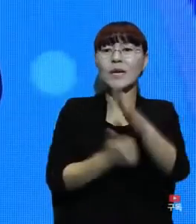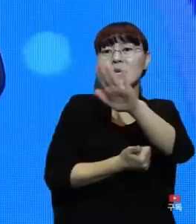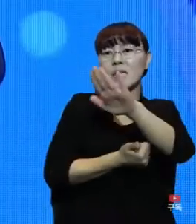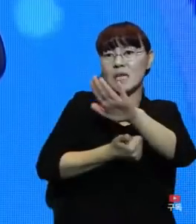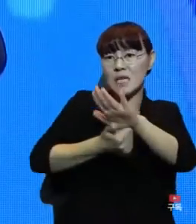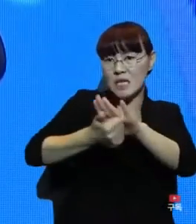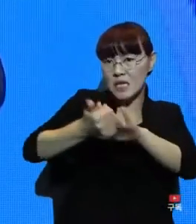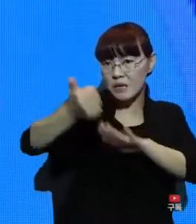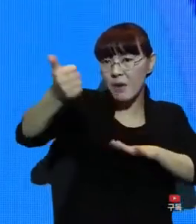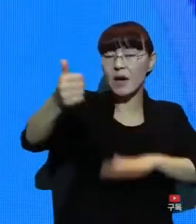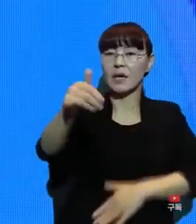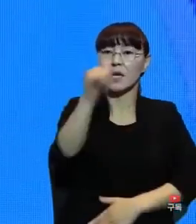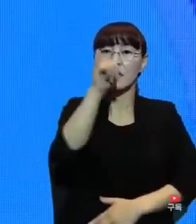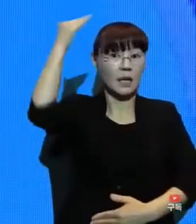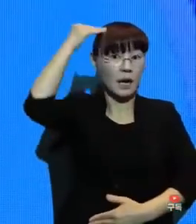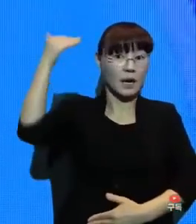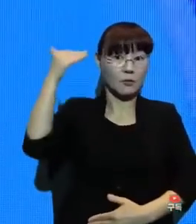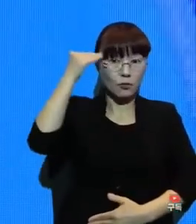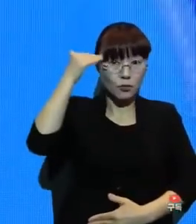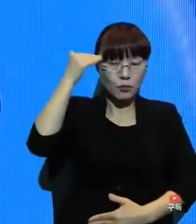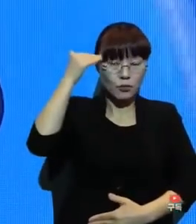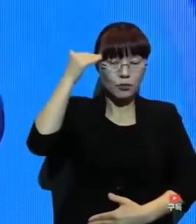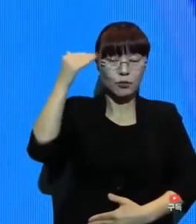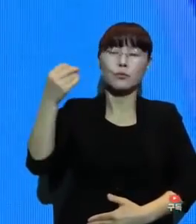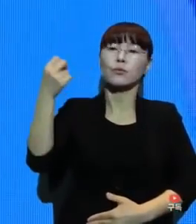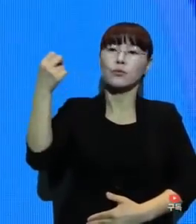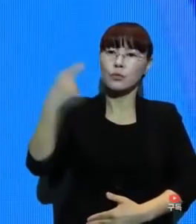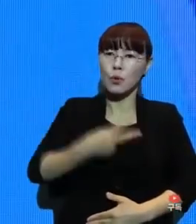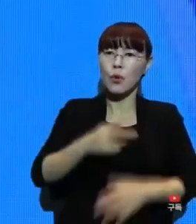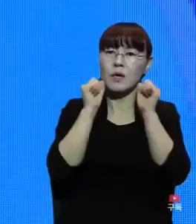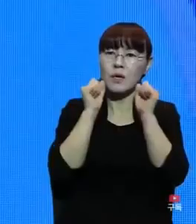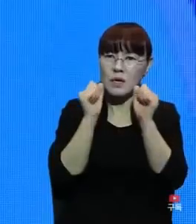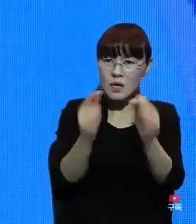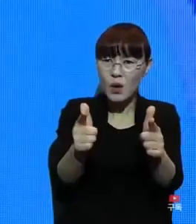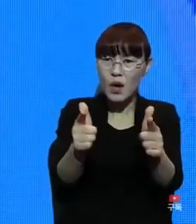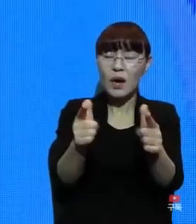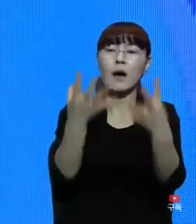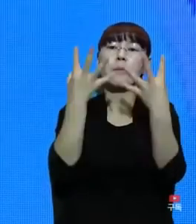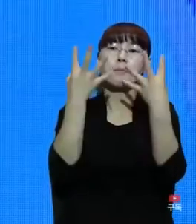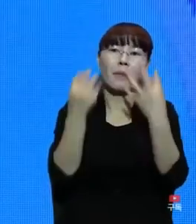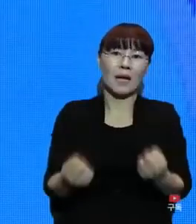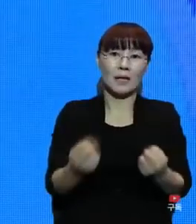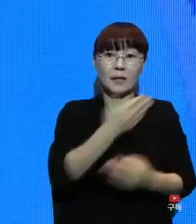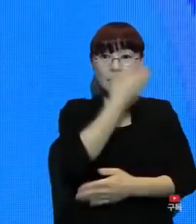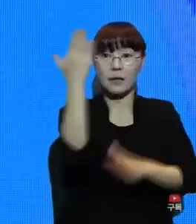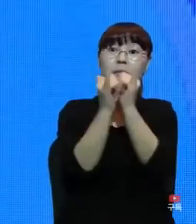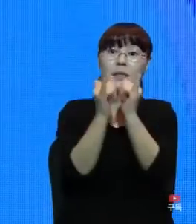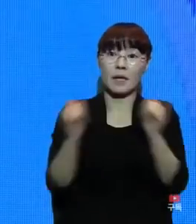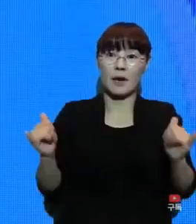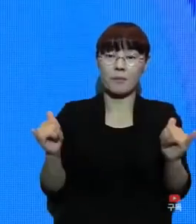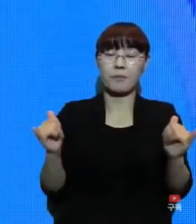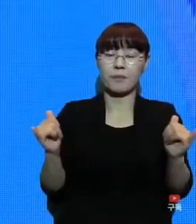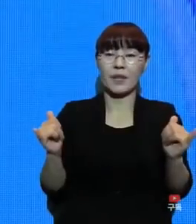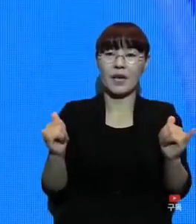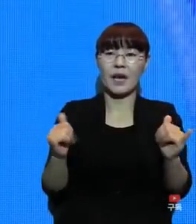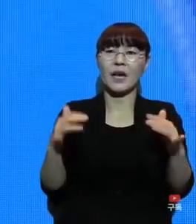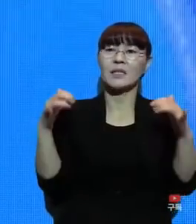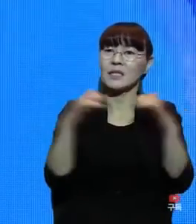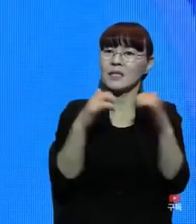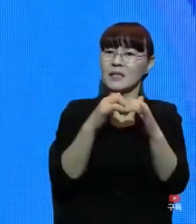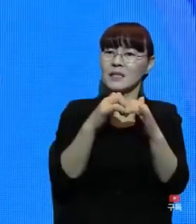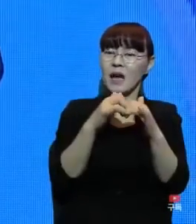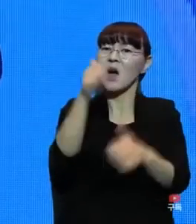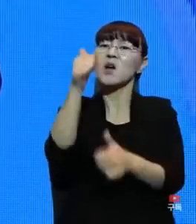노래하는 대한민국 그리고 기회가 넘쳐서 우리 청년들도 전쟁의 아니라